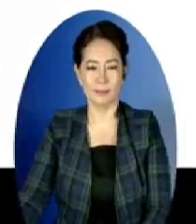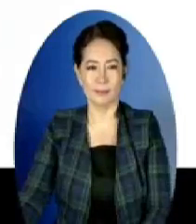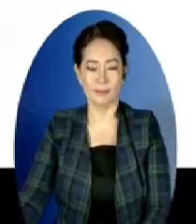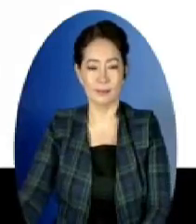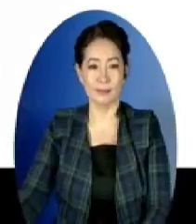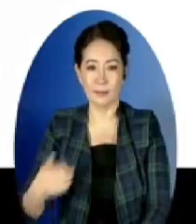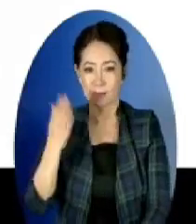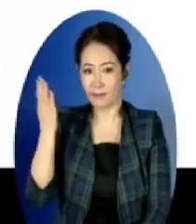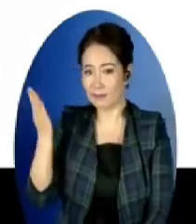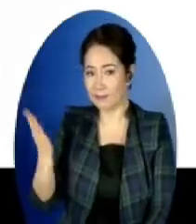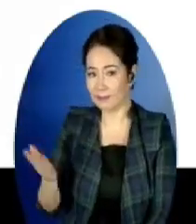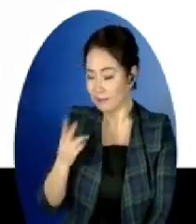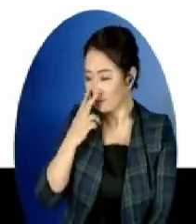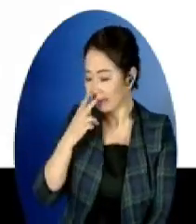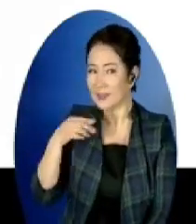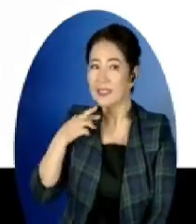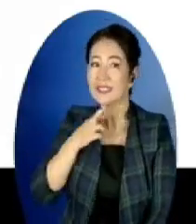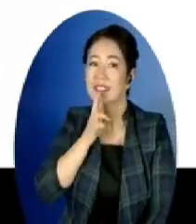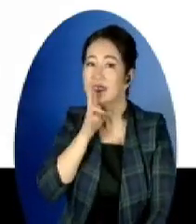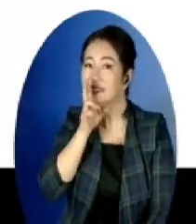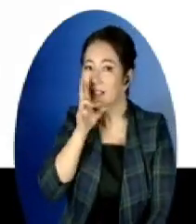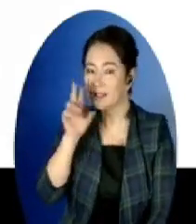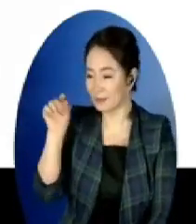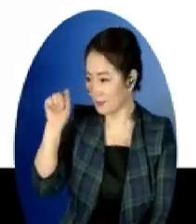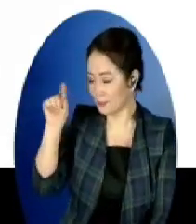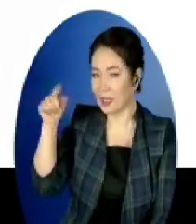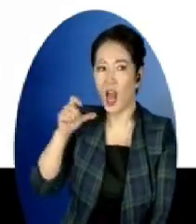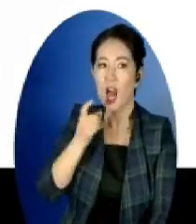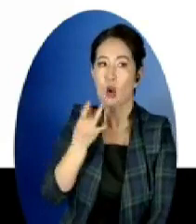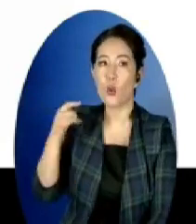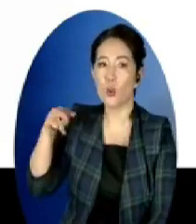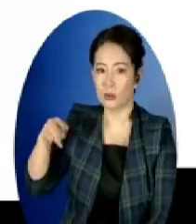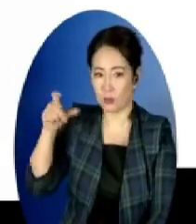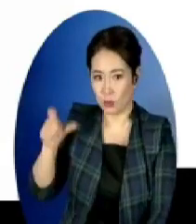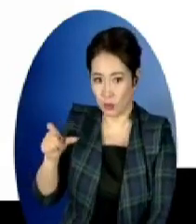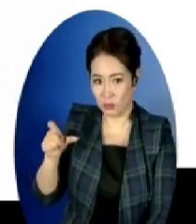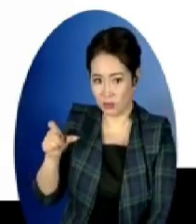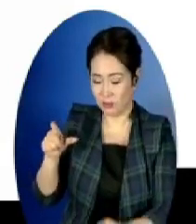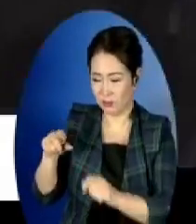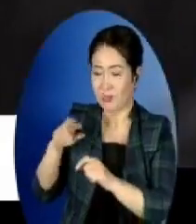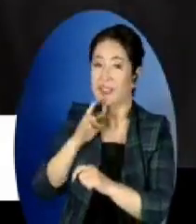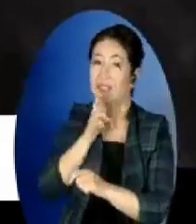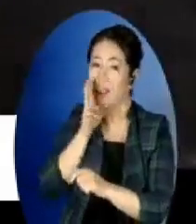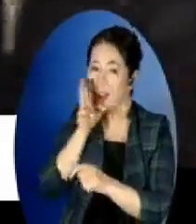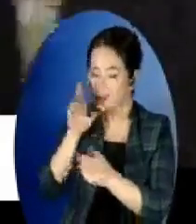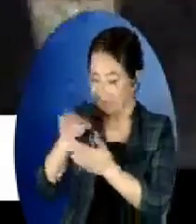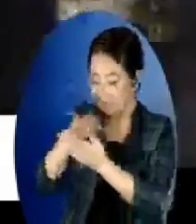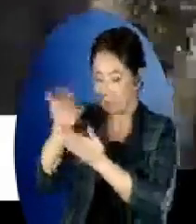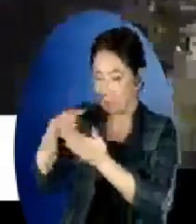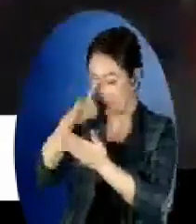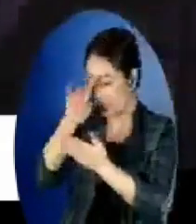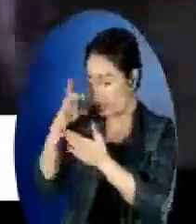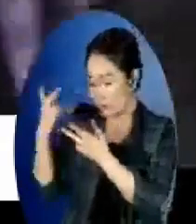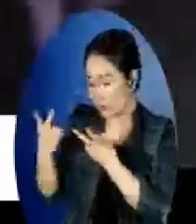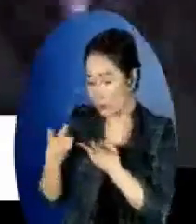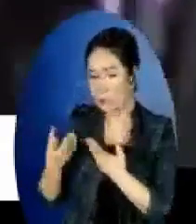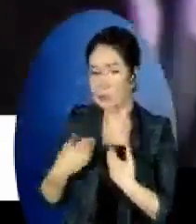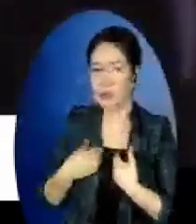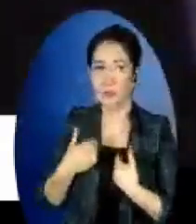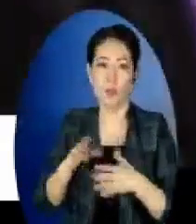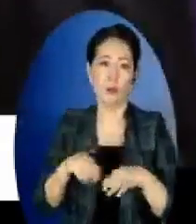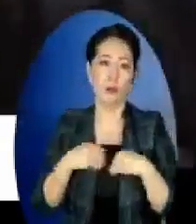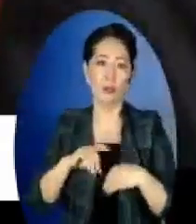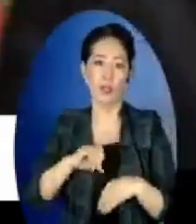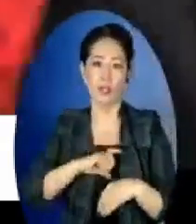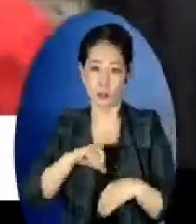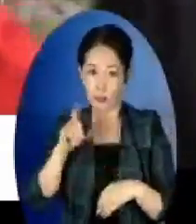Үзэгч таны харж байгаа энэ хүснэгтэд ягаанаар тэмдэглэгдсэн нь эрүүл хүн ам. Энэ хүрээнд багтаж байгаа хүмүүс нийгмийн эрүүл мэндийн үйлчилгээг нүүр бардам